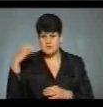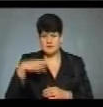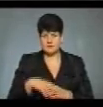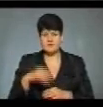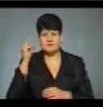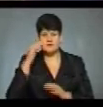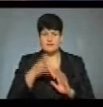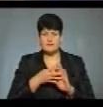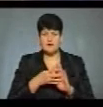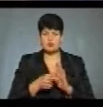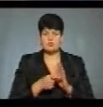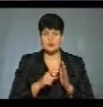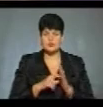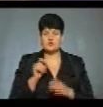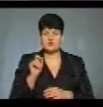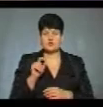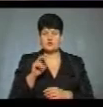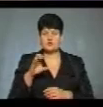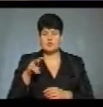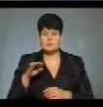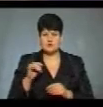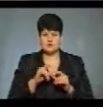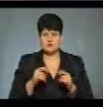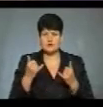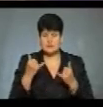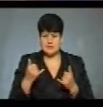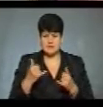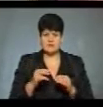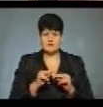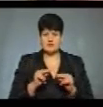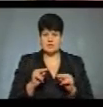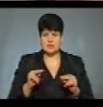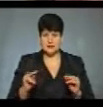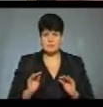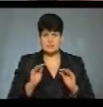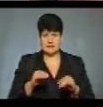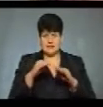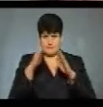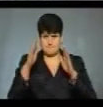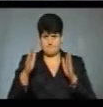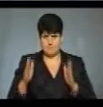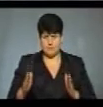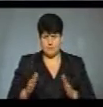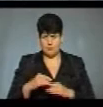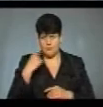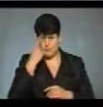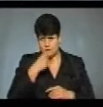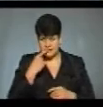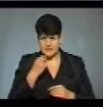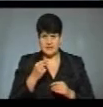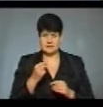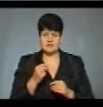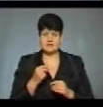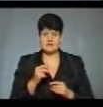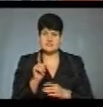9 класі Золотослобідської школи. Нині в холі школи вчителі розмістили його портрет, свічку та спортивні грамоти хлопця.